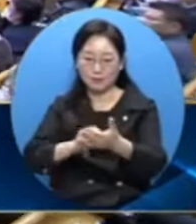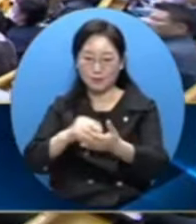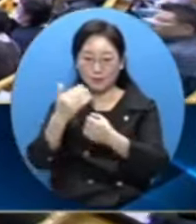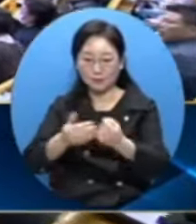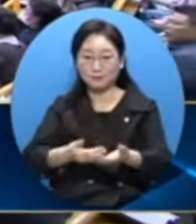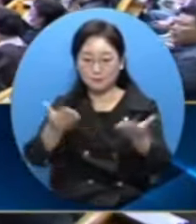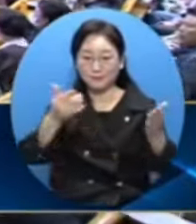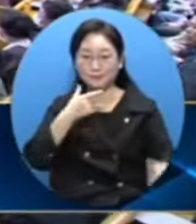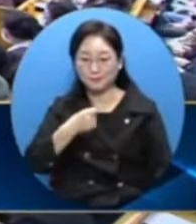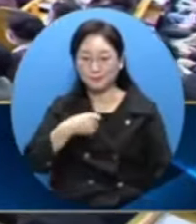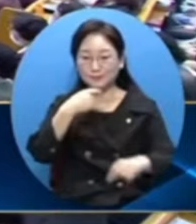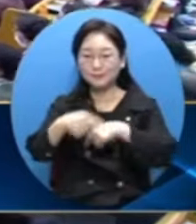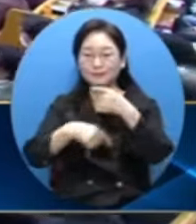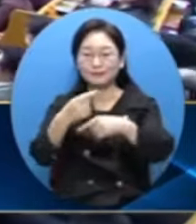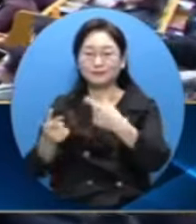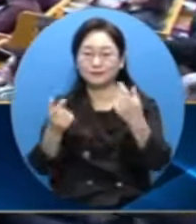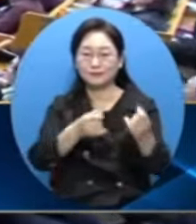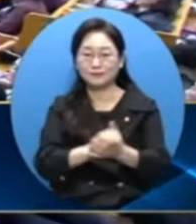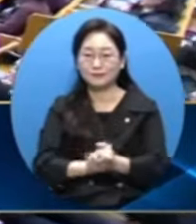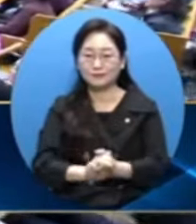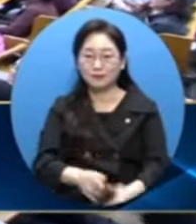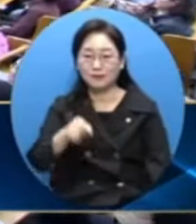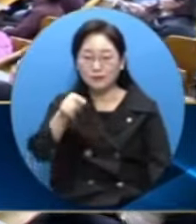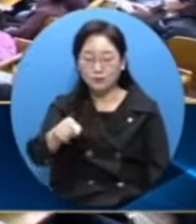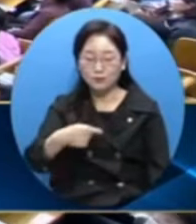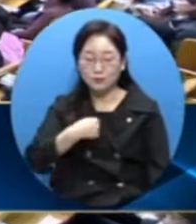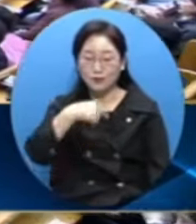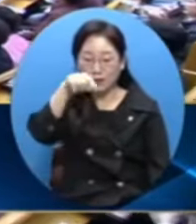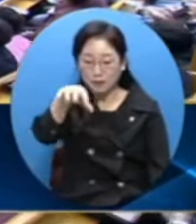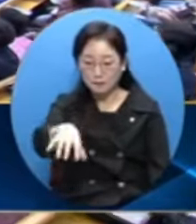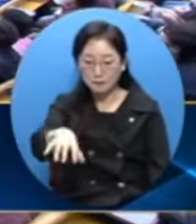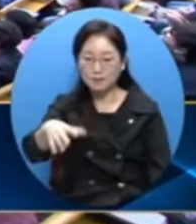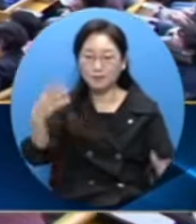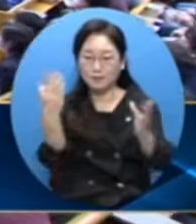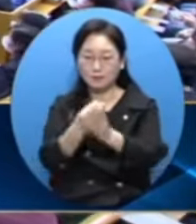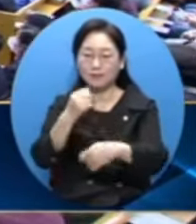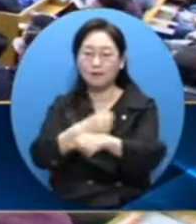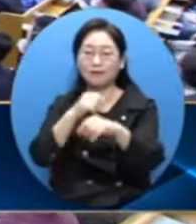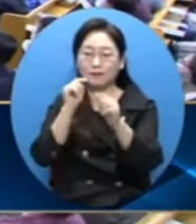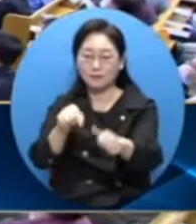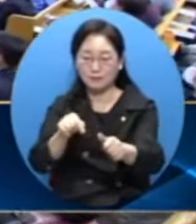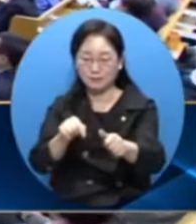원합니다. 제목을 한번 크게 따라해 주시기 바랍니다. 너는 내 앞에서 완전하라.